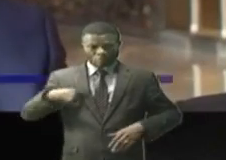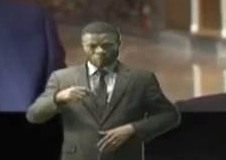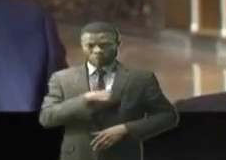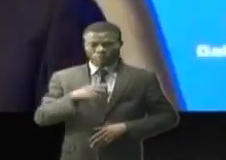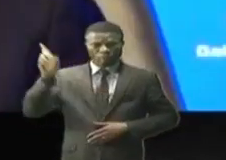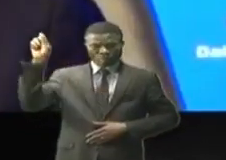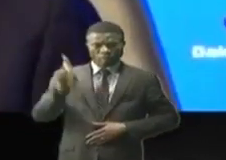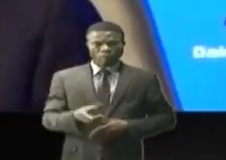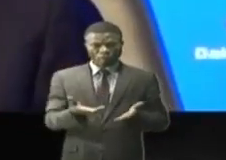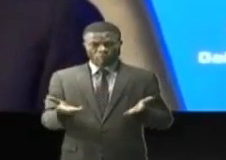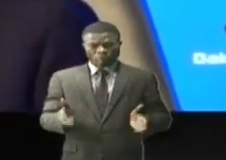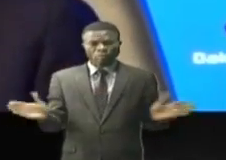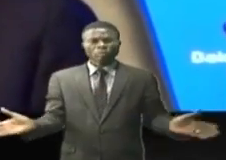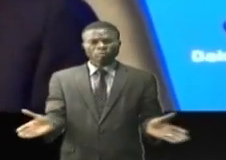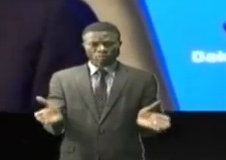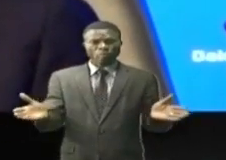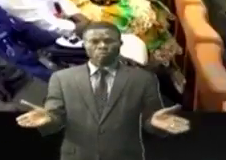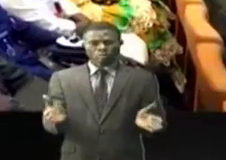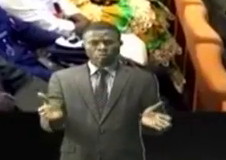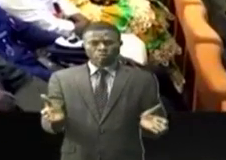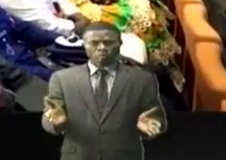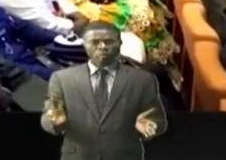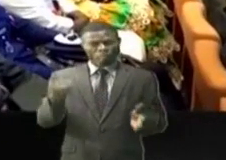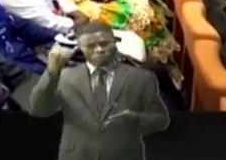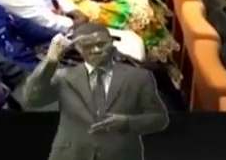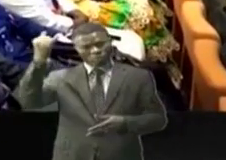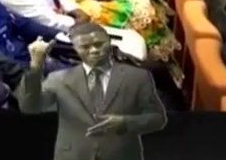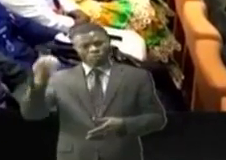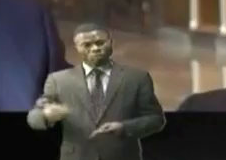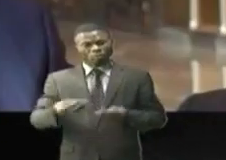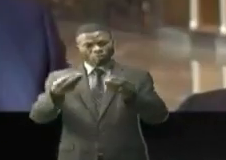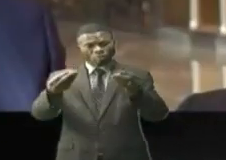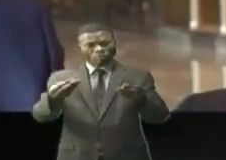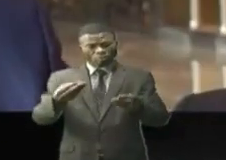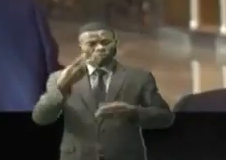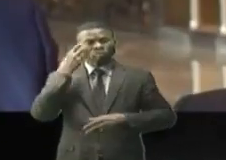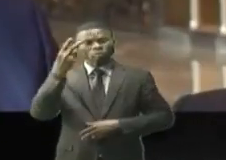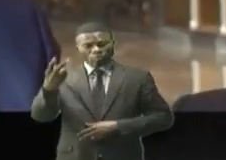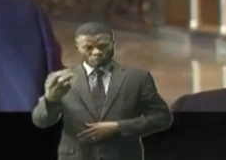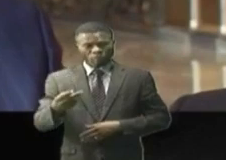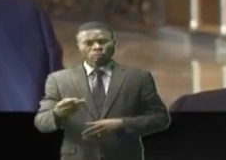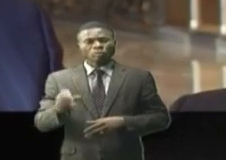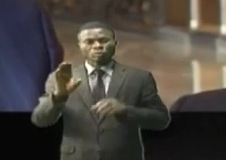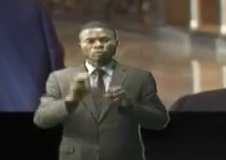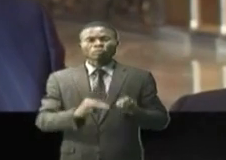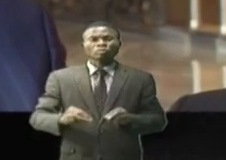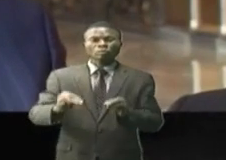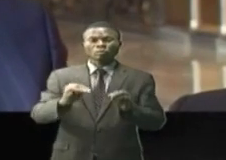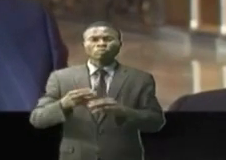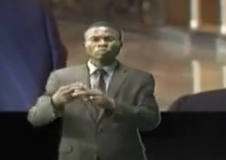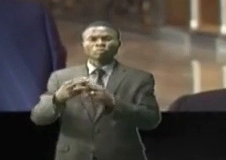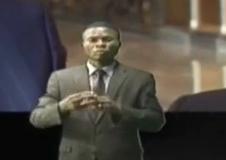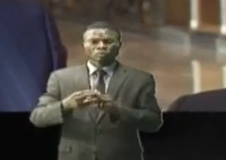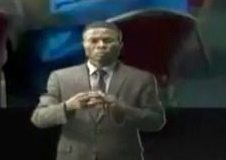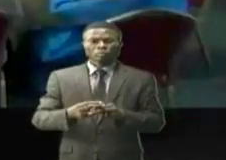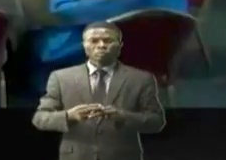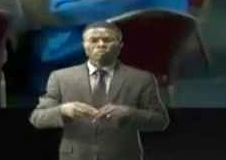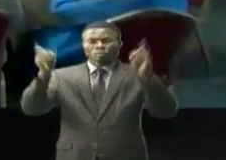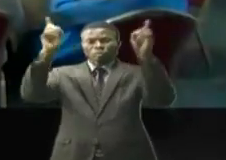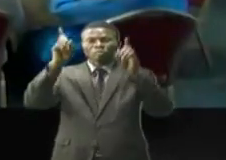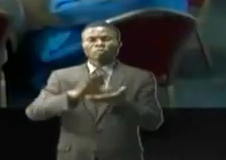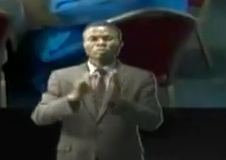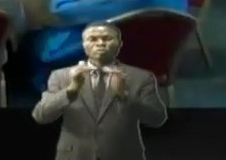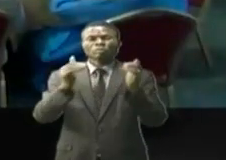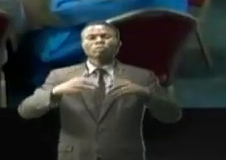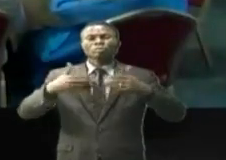pour encourager, prendre des idées et puis voir comment on peut sécuriser notre continent, l'Afrique. Au